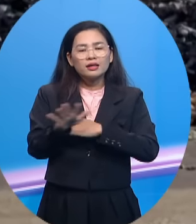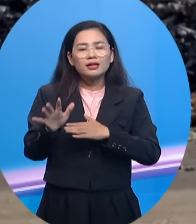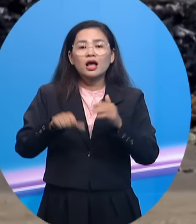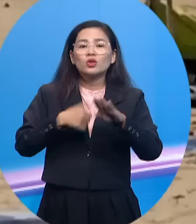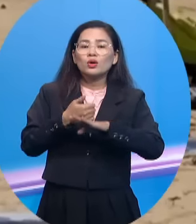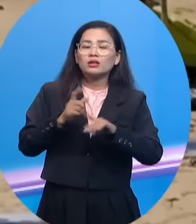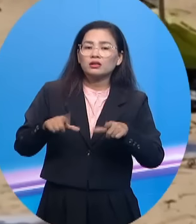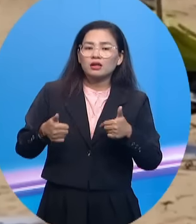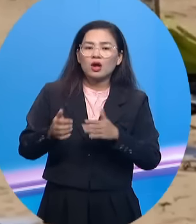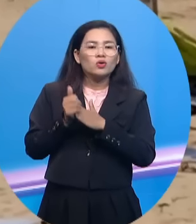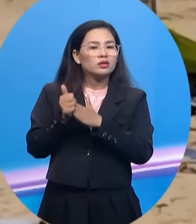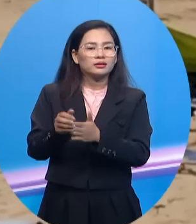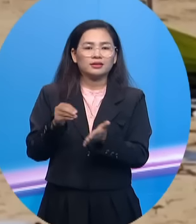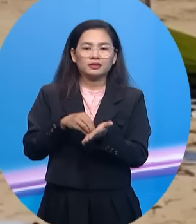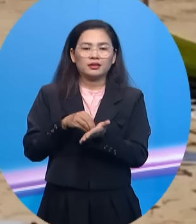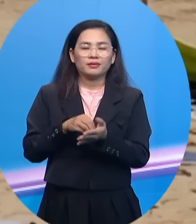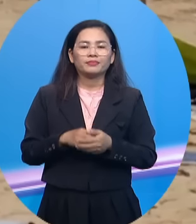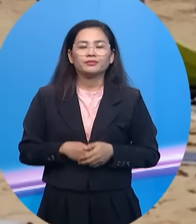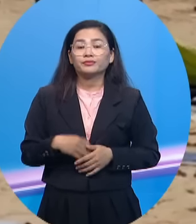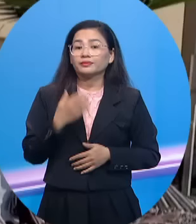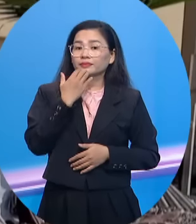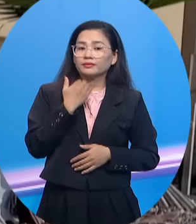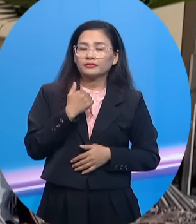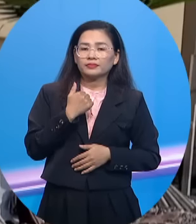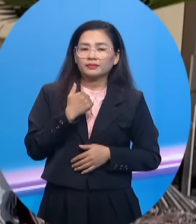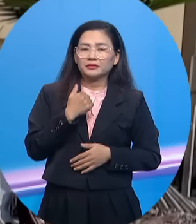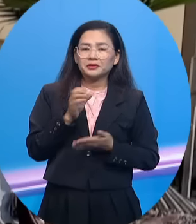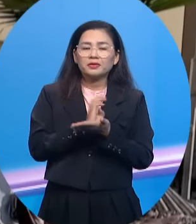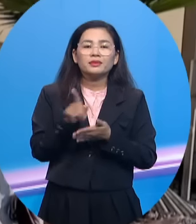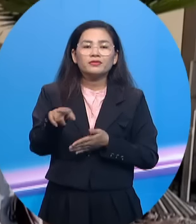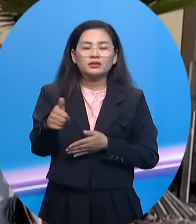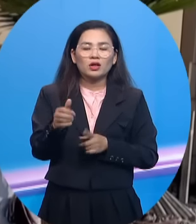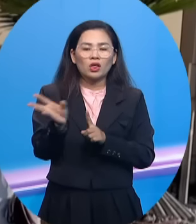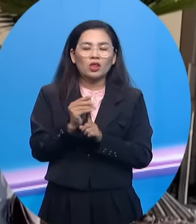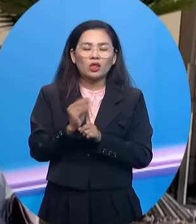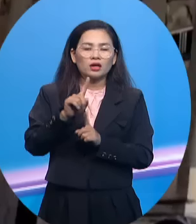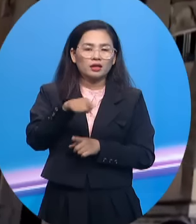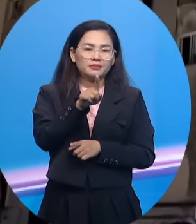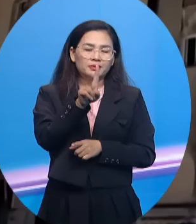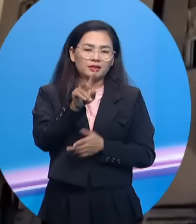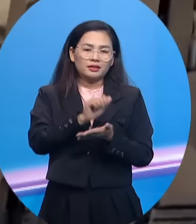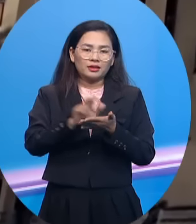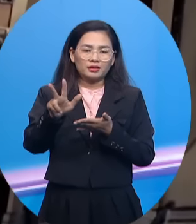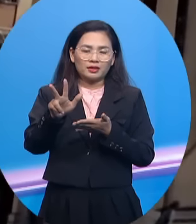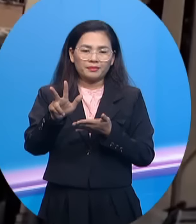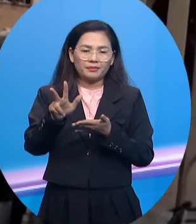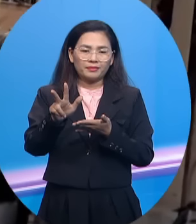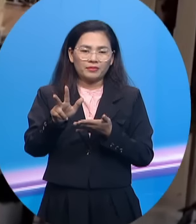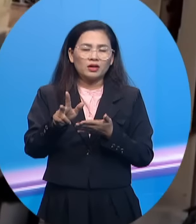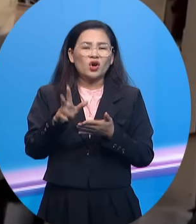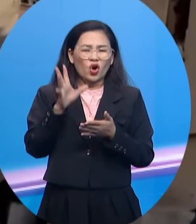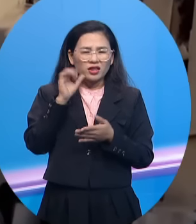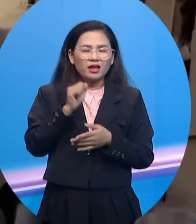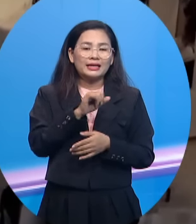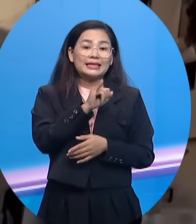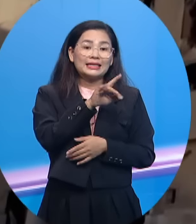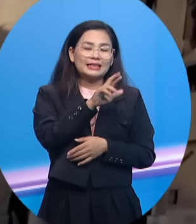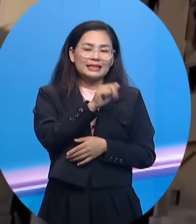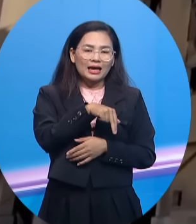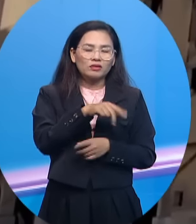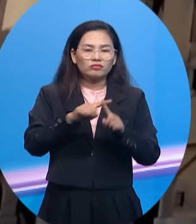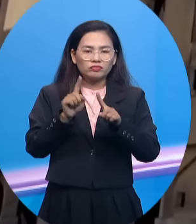toàn. Động thái của Israel diễn ra trong bối cảnh nguồn tin khu vực ngày 12 tháng 8 cho biết một cuộc tấn công trả đũa của Iran và